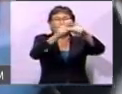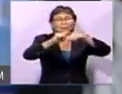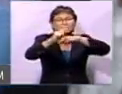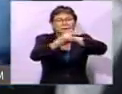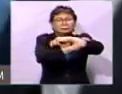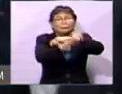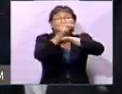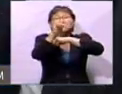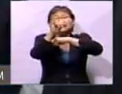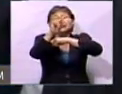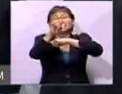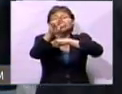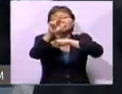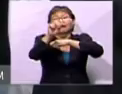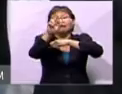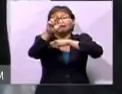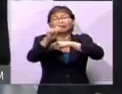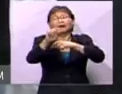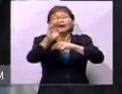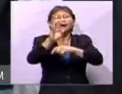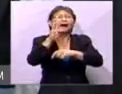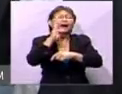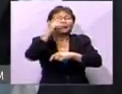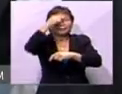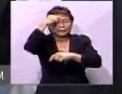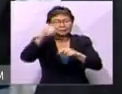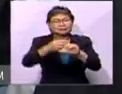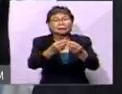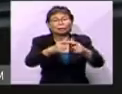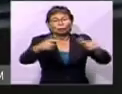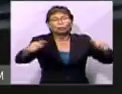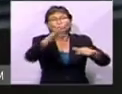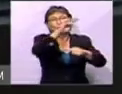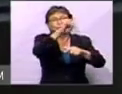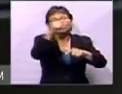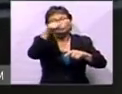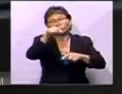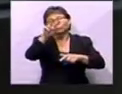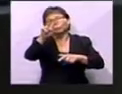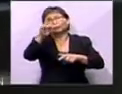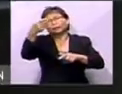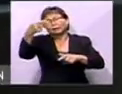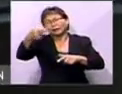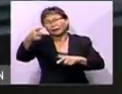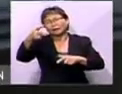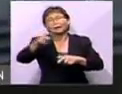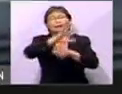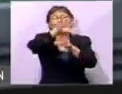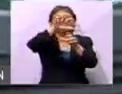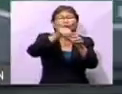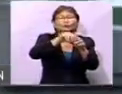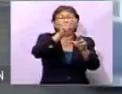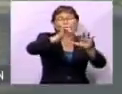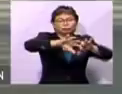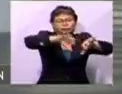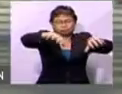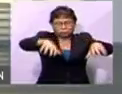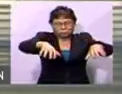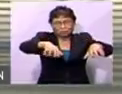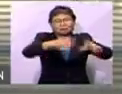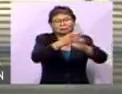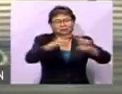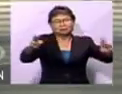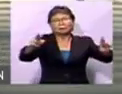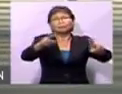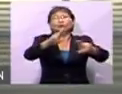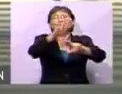Kirana Air Hitam melibatkan tanah seluas 71.2 hektar. Projek membabitkan dua fasa dijangka siap